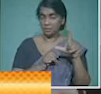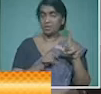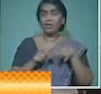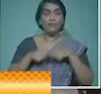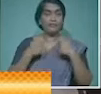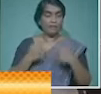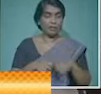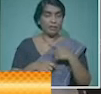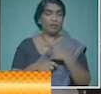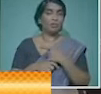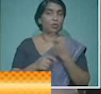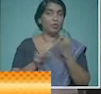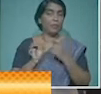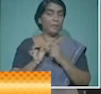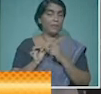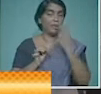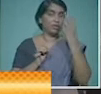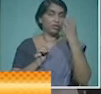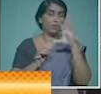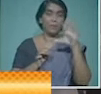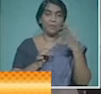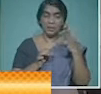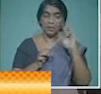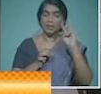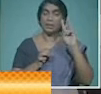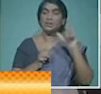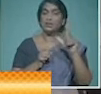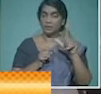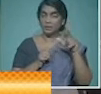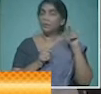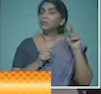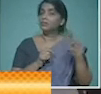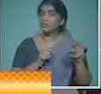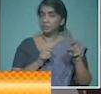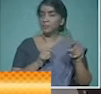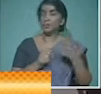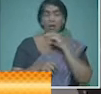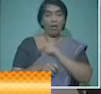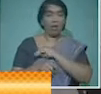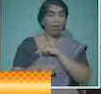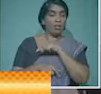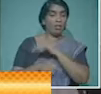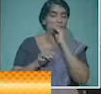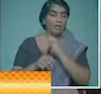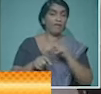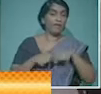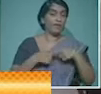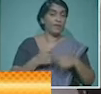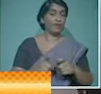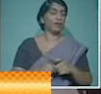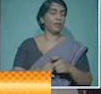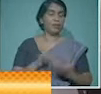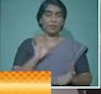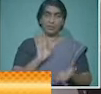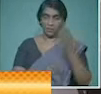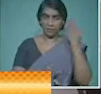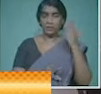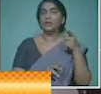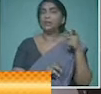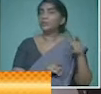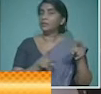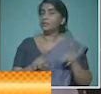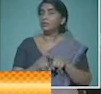பொருளாதார வீழ்ச்சிக்காக தூக்கிலிடப்பட வேண்டிய கொலையாளிக்கு அலுக்கோசு மலர் மாலை அணிவித்து வணங்கிய ஒரு காட்சியையே காண